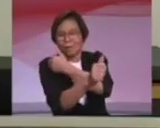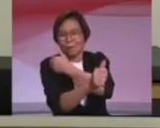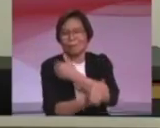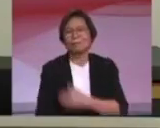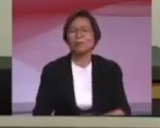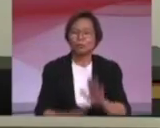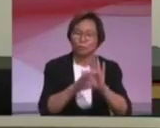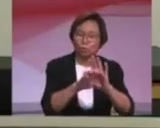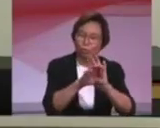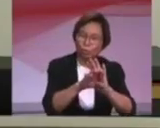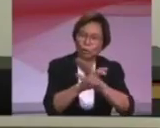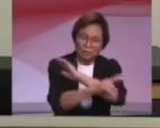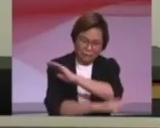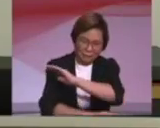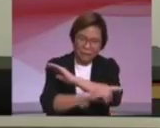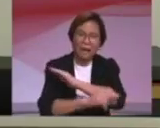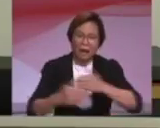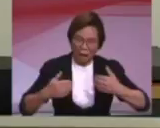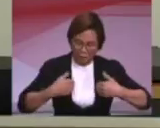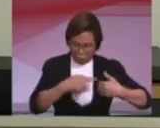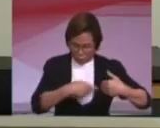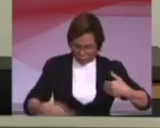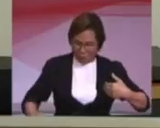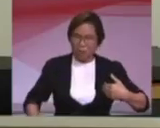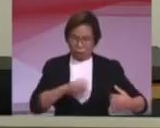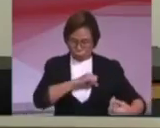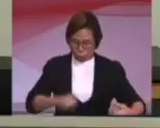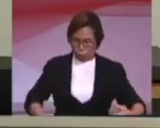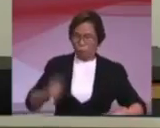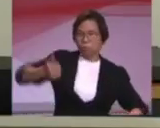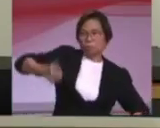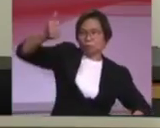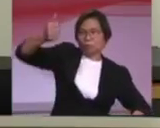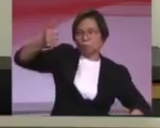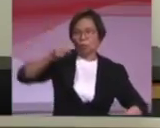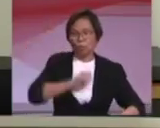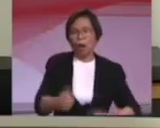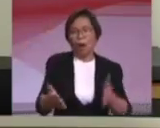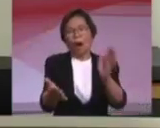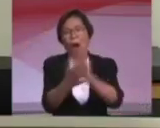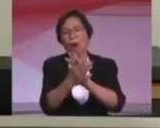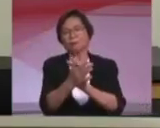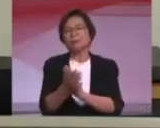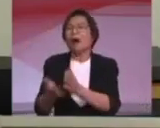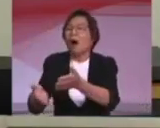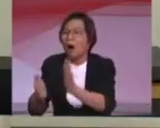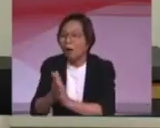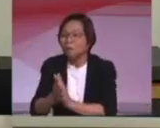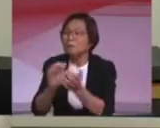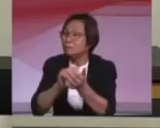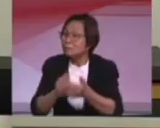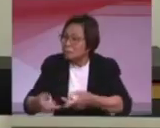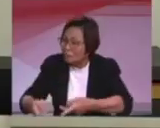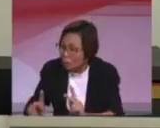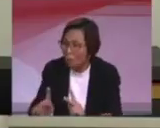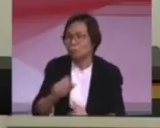di negeri-negeri yang beraja, sultan merupakan ketua agama perlu mendapatkan kebenaran daripada kebahaduli yang